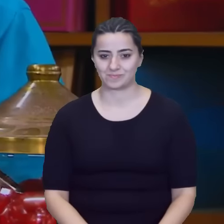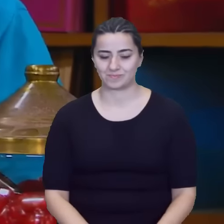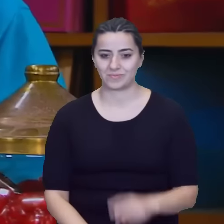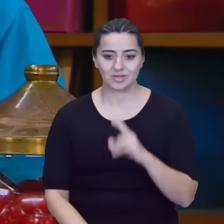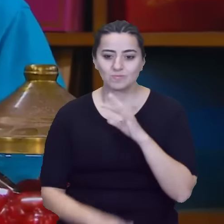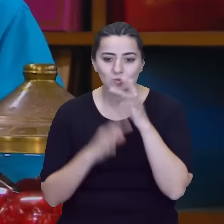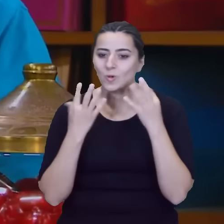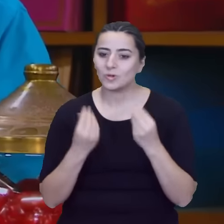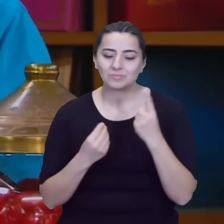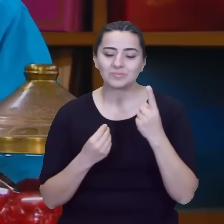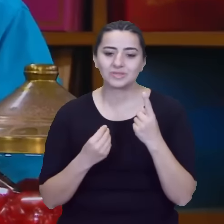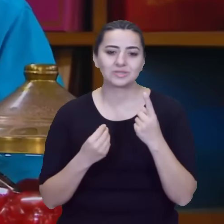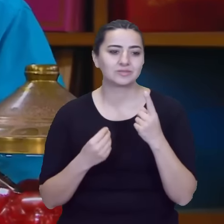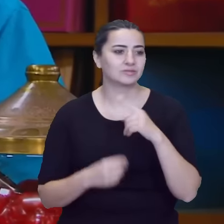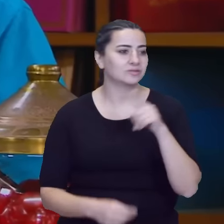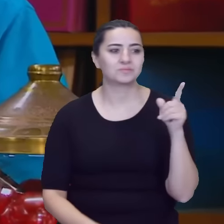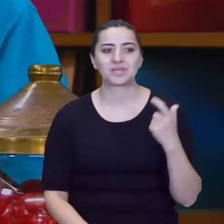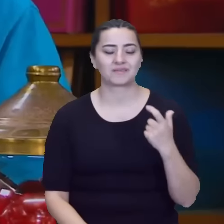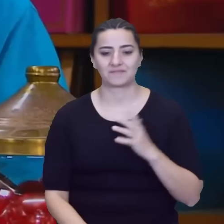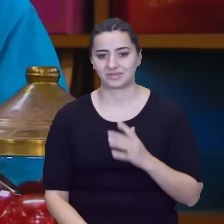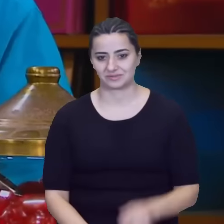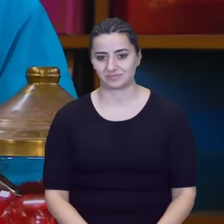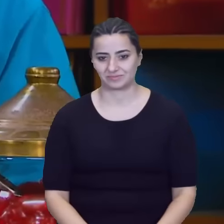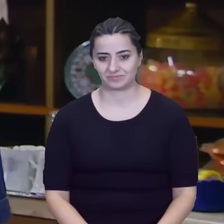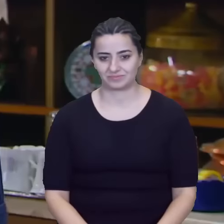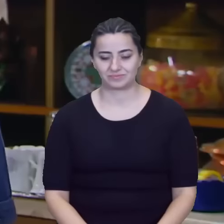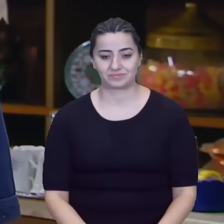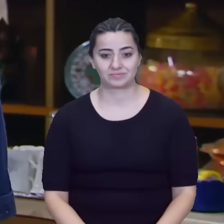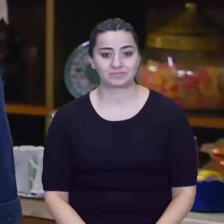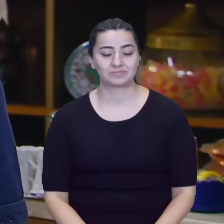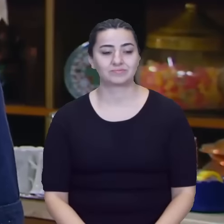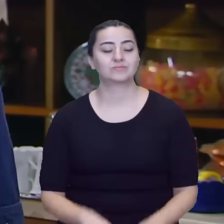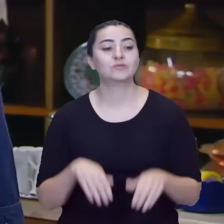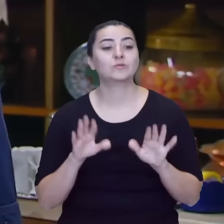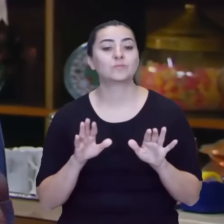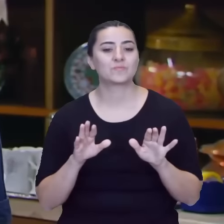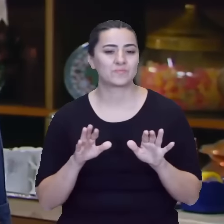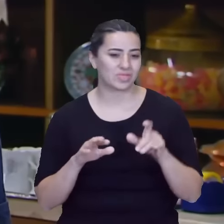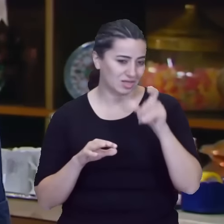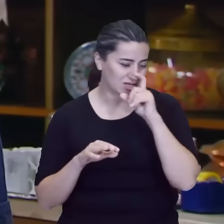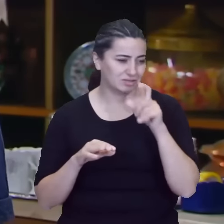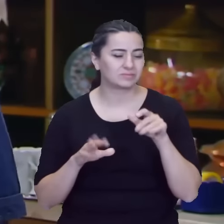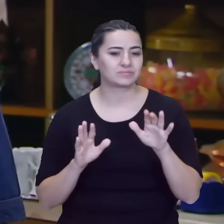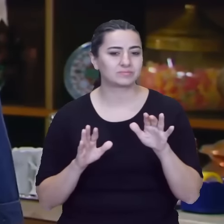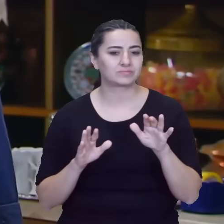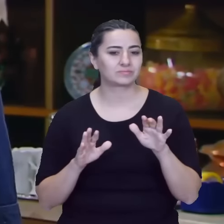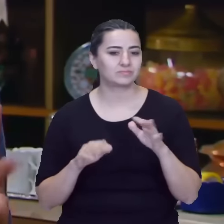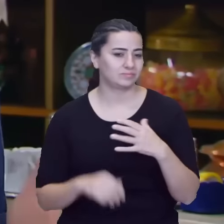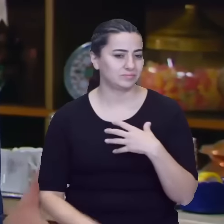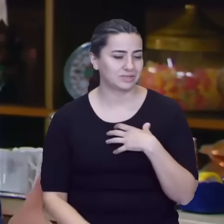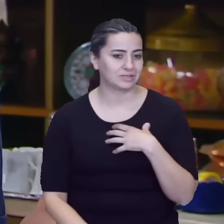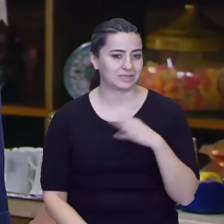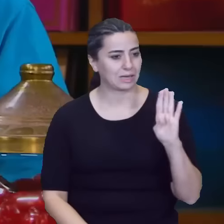mutlu olacağımız bir derebeylik mutlaka vardır. Ha, yok, böyle krallık falan yani